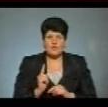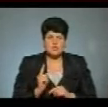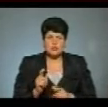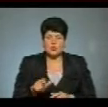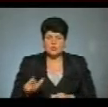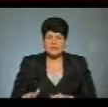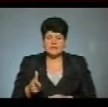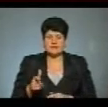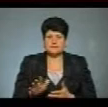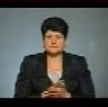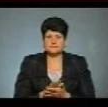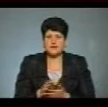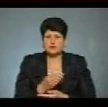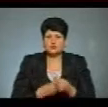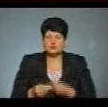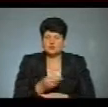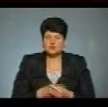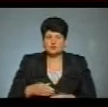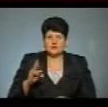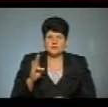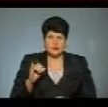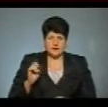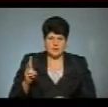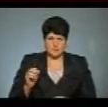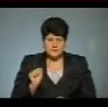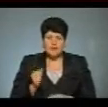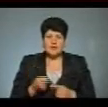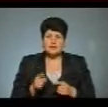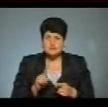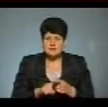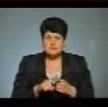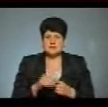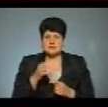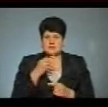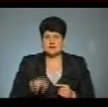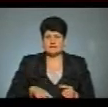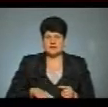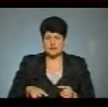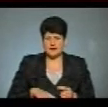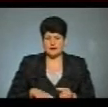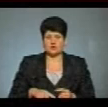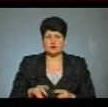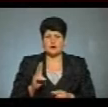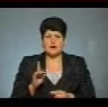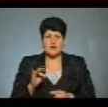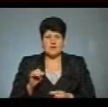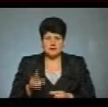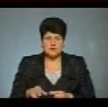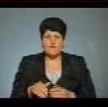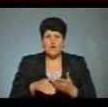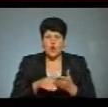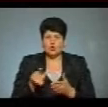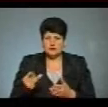гемодіаліз. Зараз цією послугою користується семеро пацієнтів. Про це повідомив директор «Карітасу» отець Андрій Марчук. За його словами,